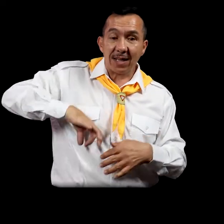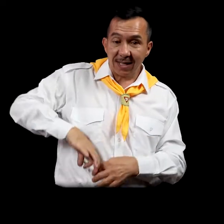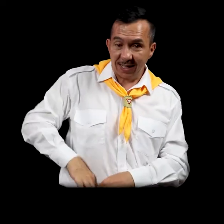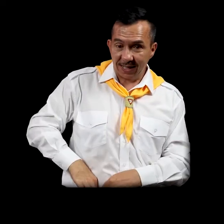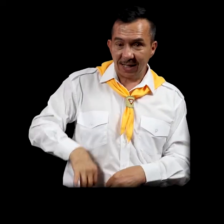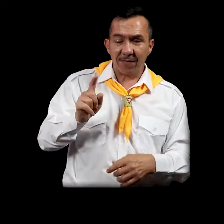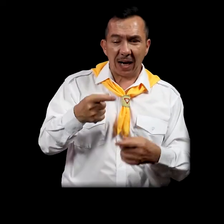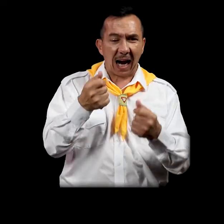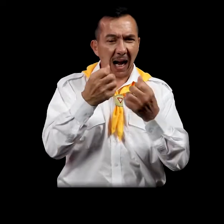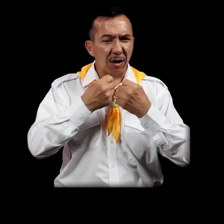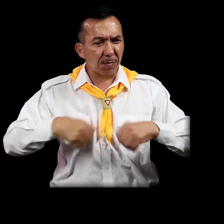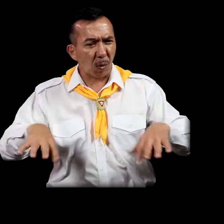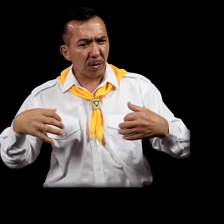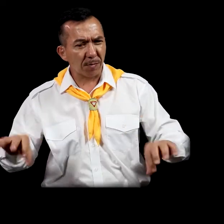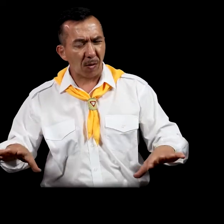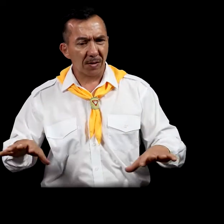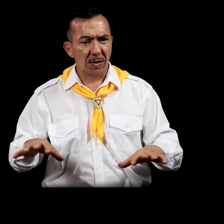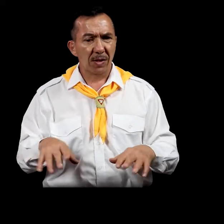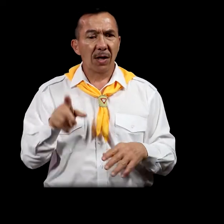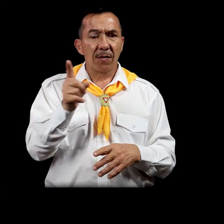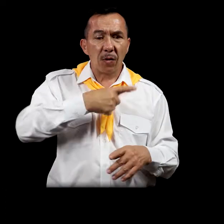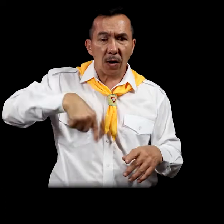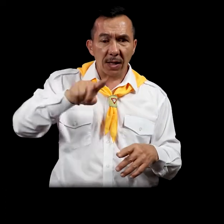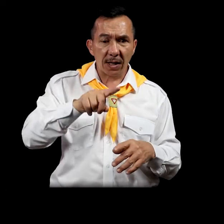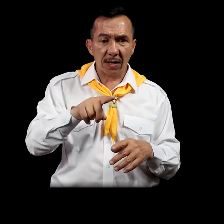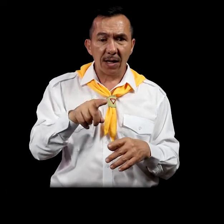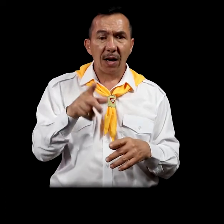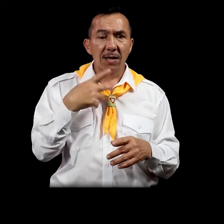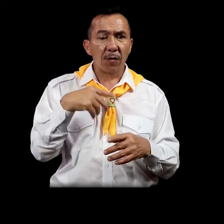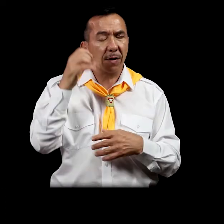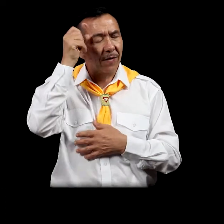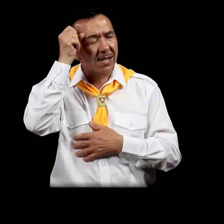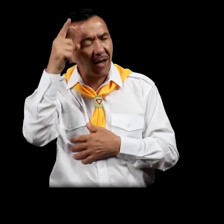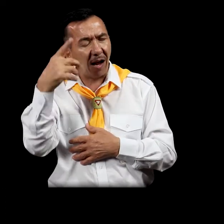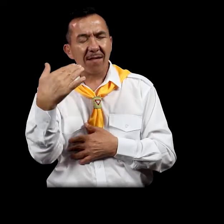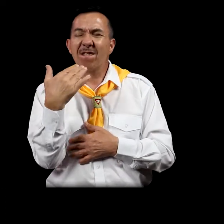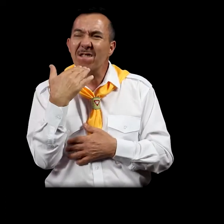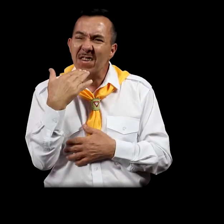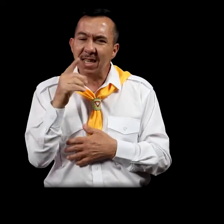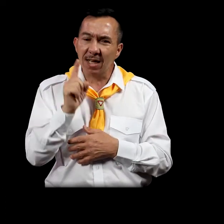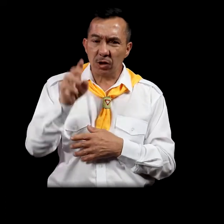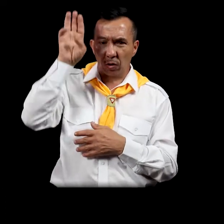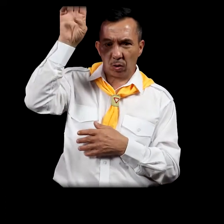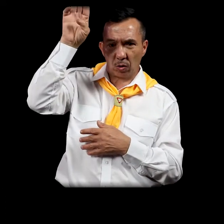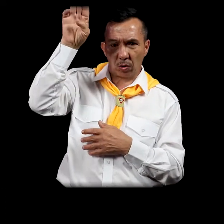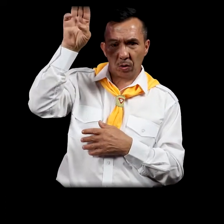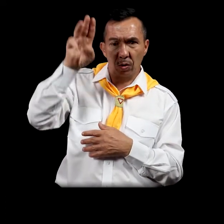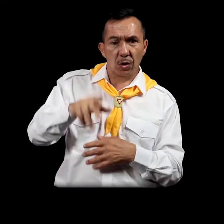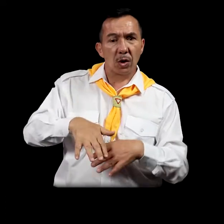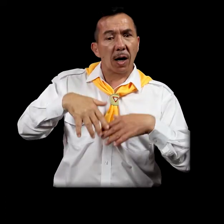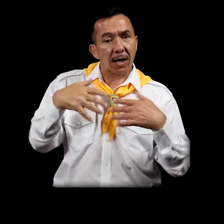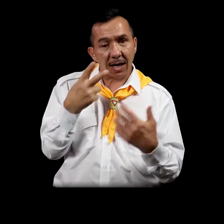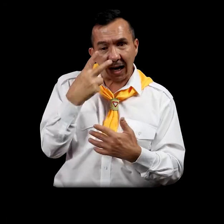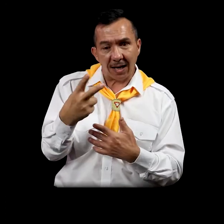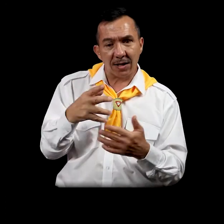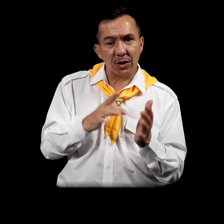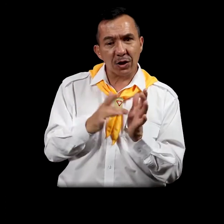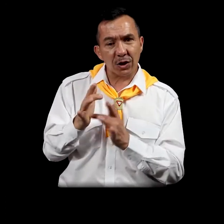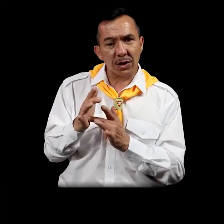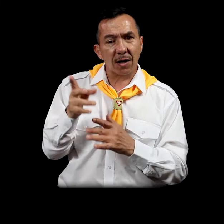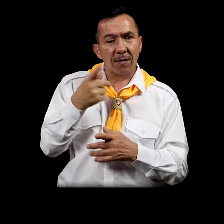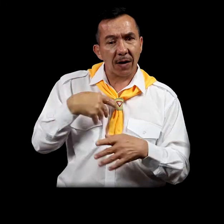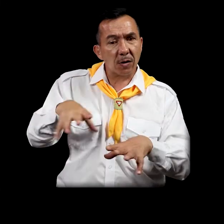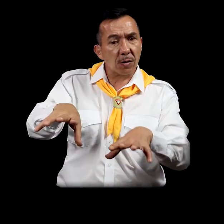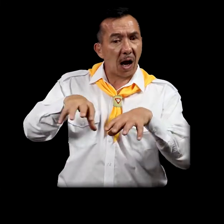verdiende geld spandeer, bring lig vir ons om te verstaan wie God is. Ons moet kyk na Jesus